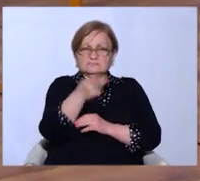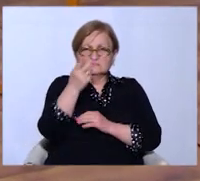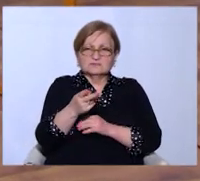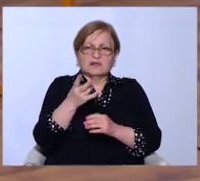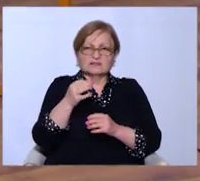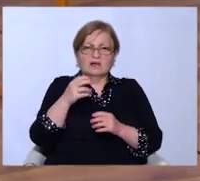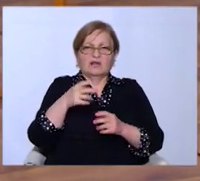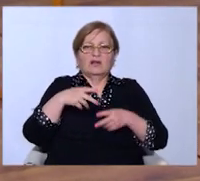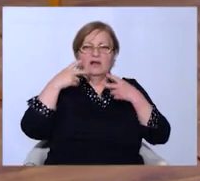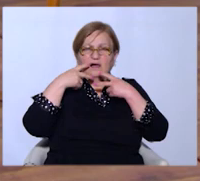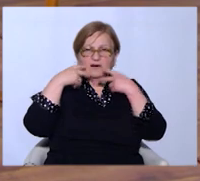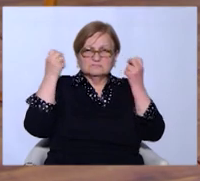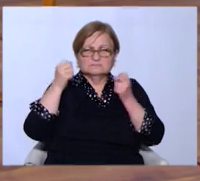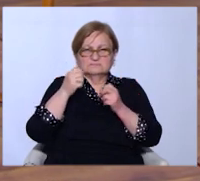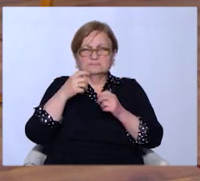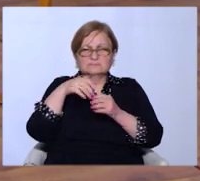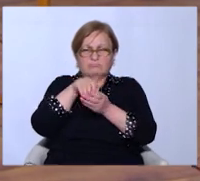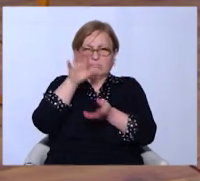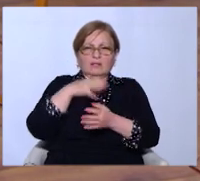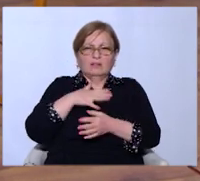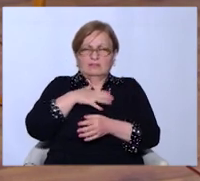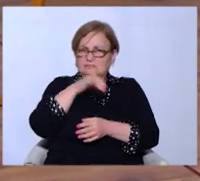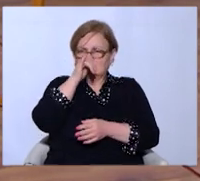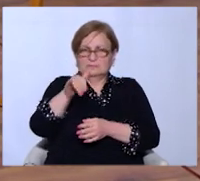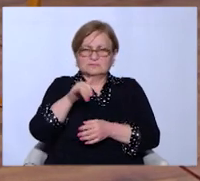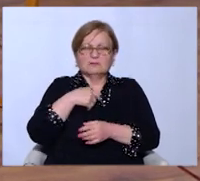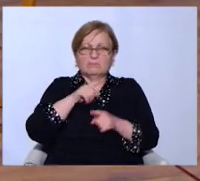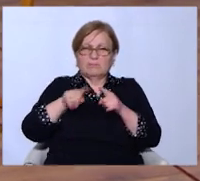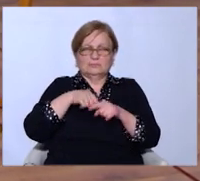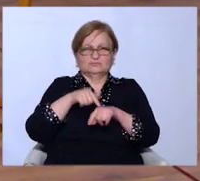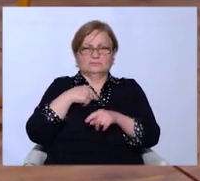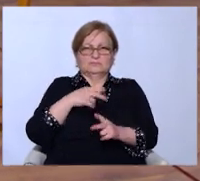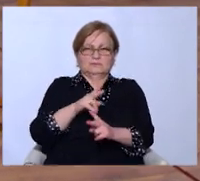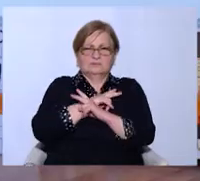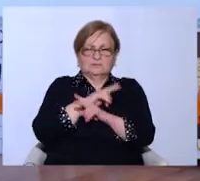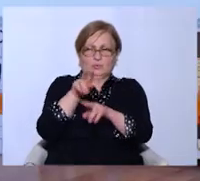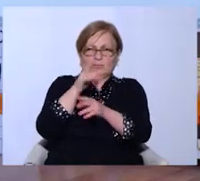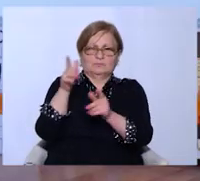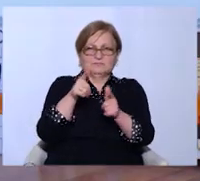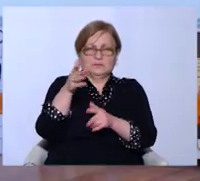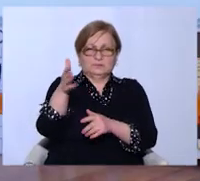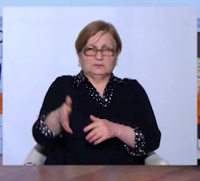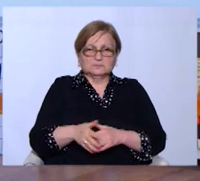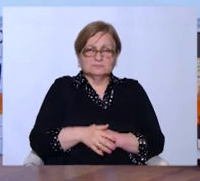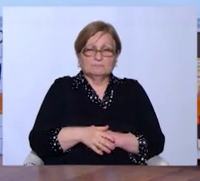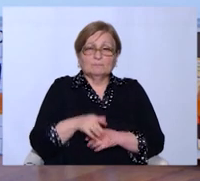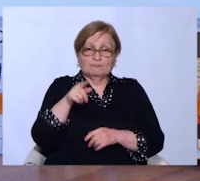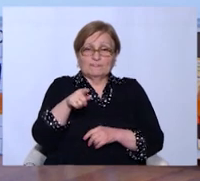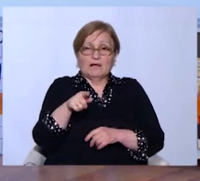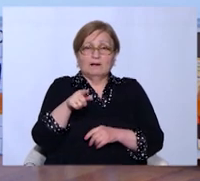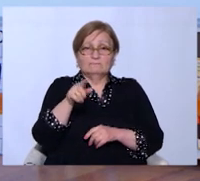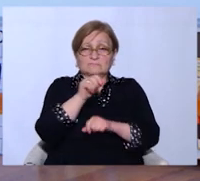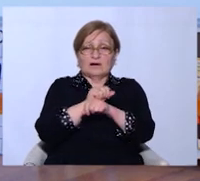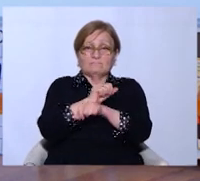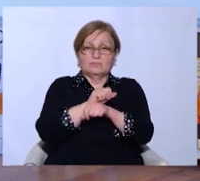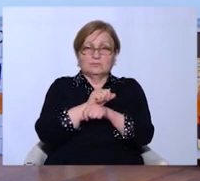მაქვს ლაყუჩები, შემართულია ფეხზე ჩახმახი და უსიკვდილოდ ვერ გადურჩები. ამ რევოლუციურ შემართებას, რა